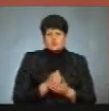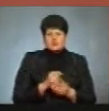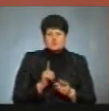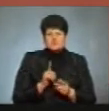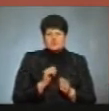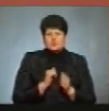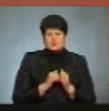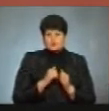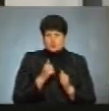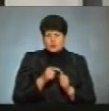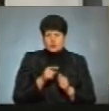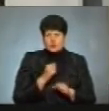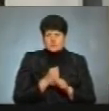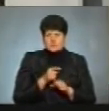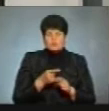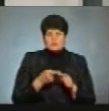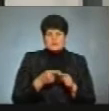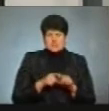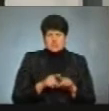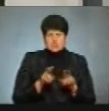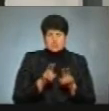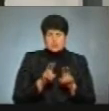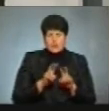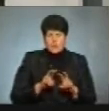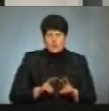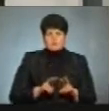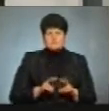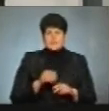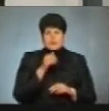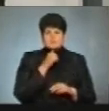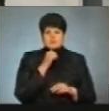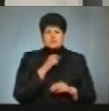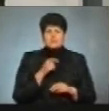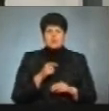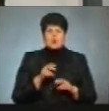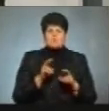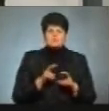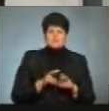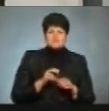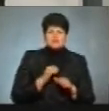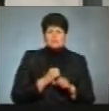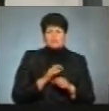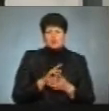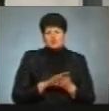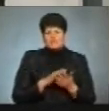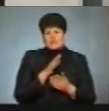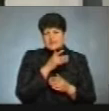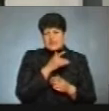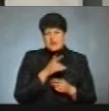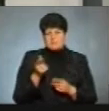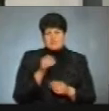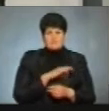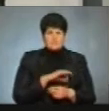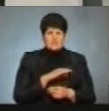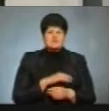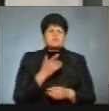Получається, щорічно робиться йому технічний огляд, експертне обстеження. Якраз експертне обстеження продовжує йому термін експлуатації